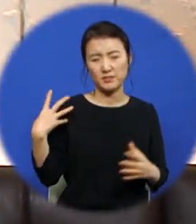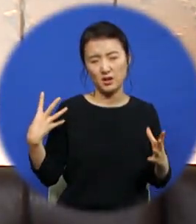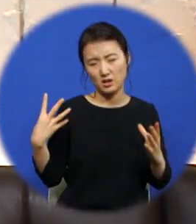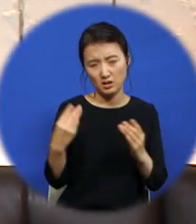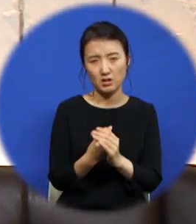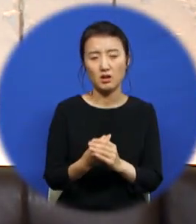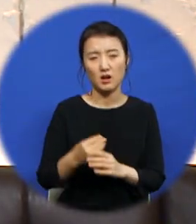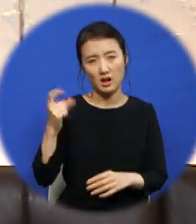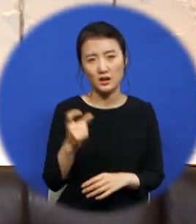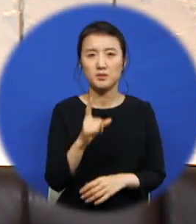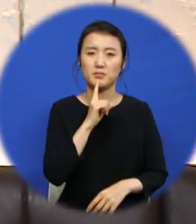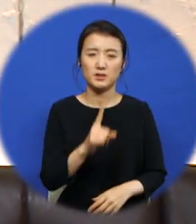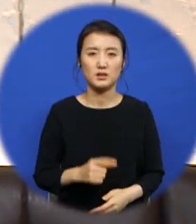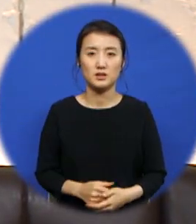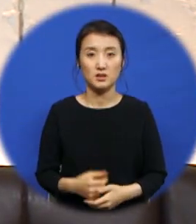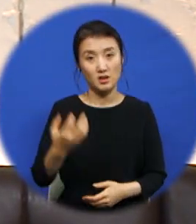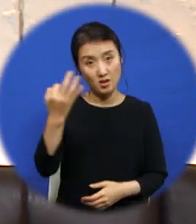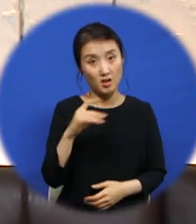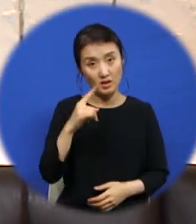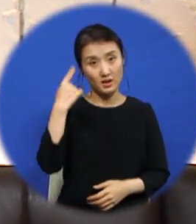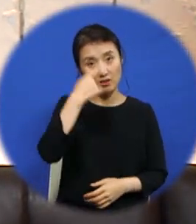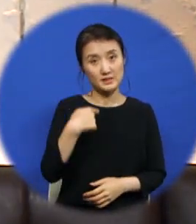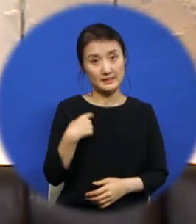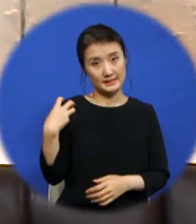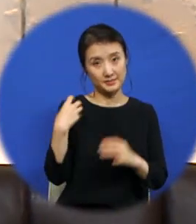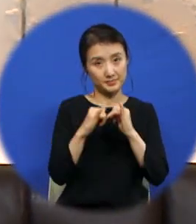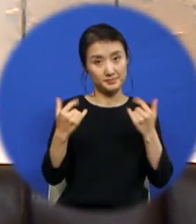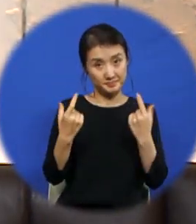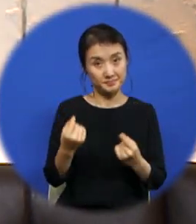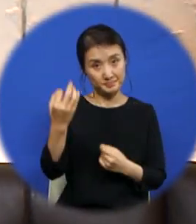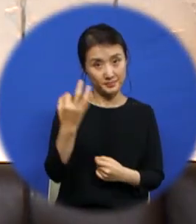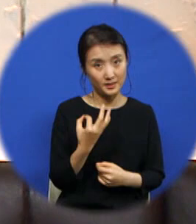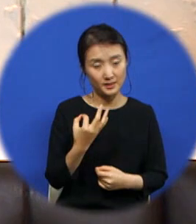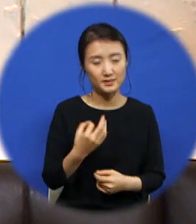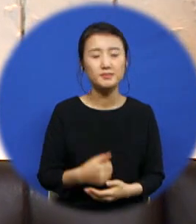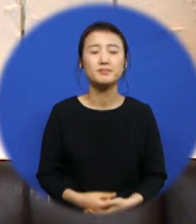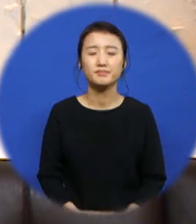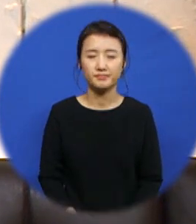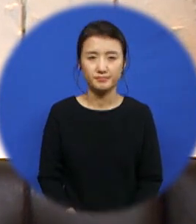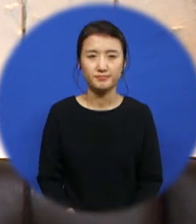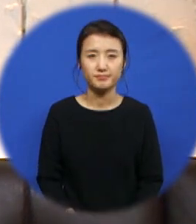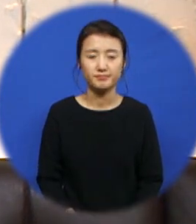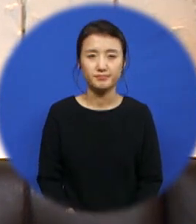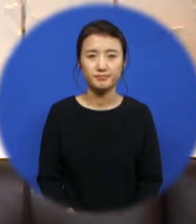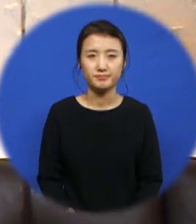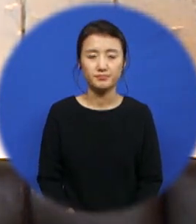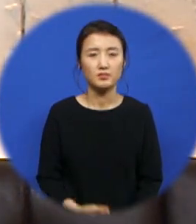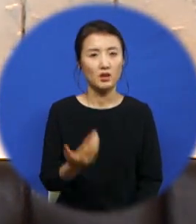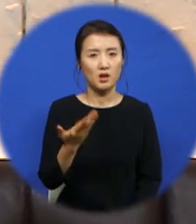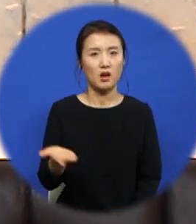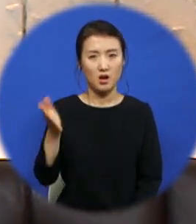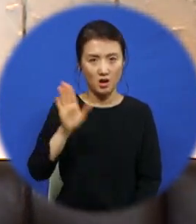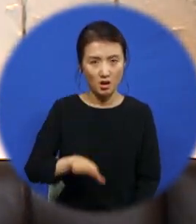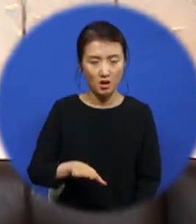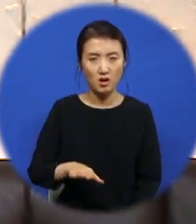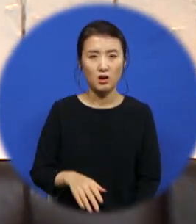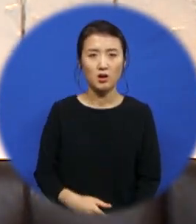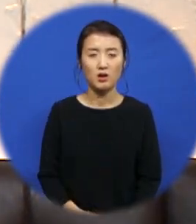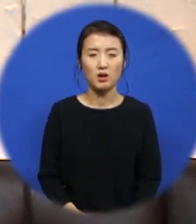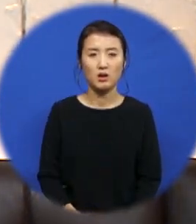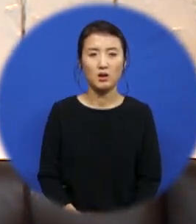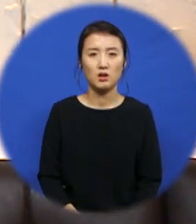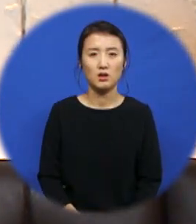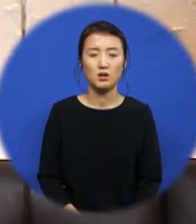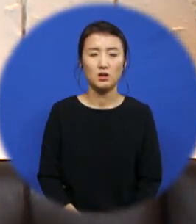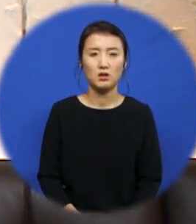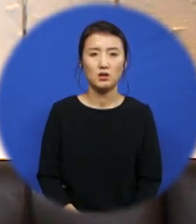이런 제가 책 함께 생겼죠 예 에 책이 합니다 더 강한 사람이 책을 낼 수가 있는 거죠 그런데 예 소비